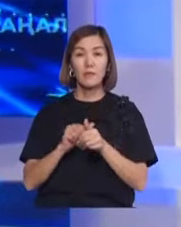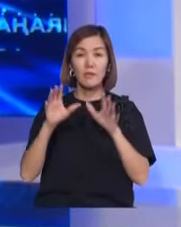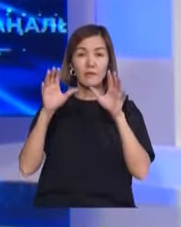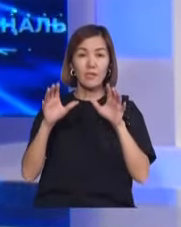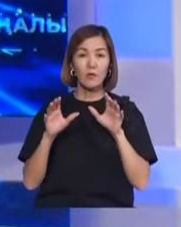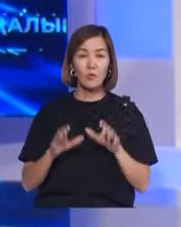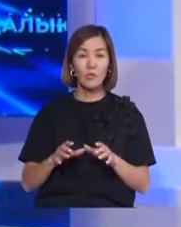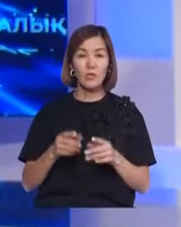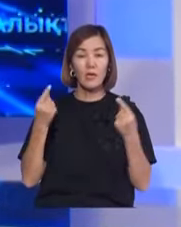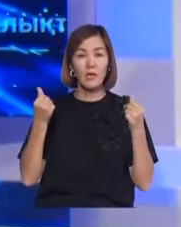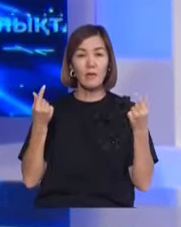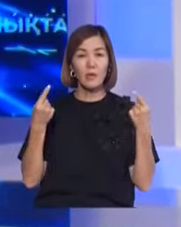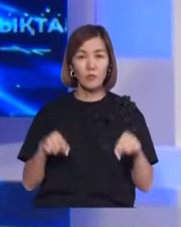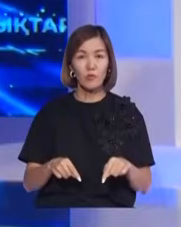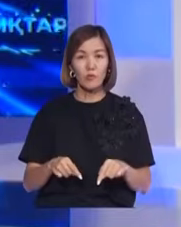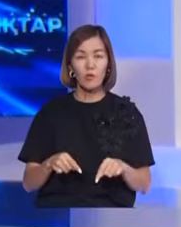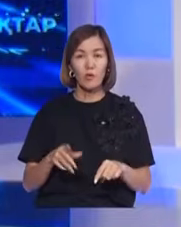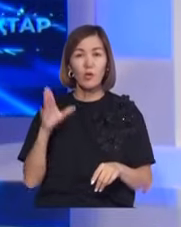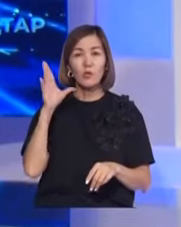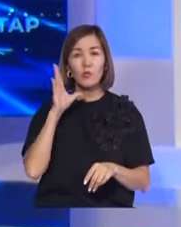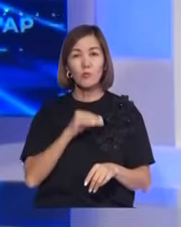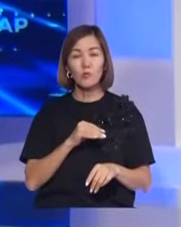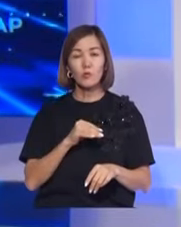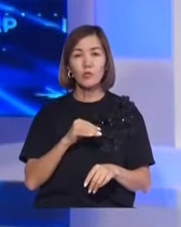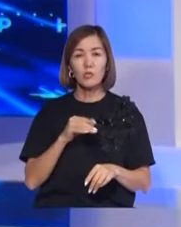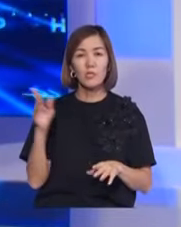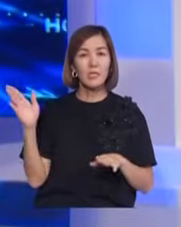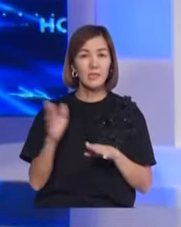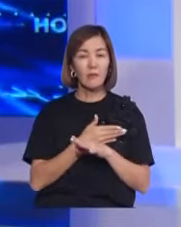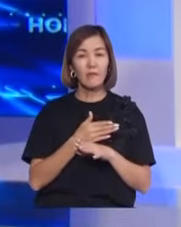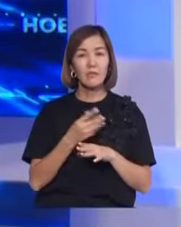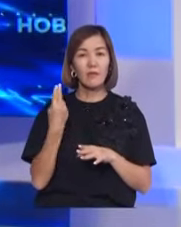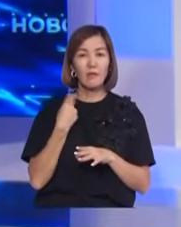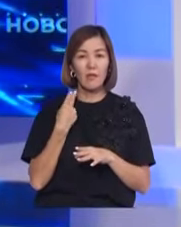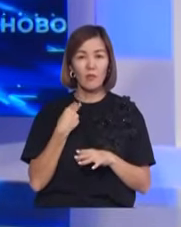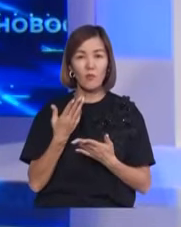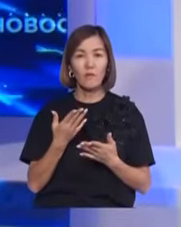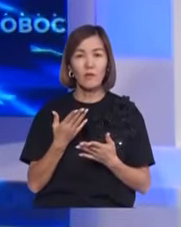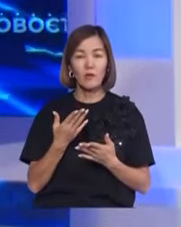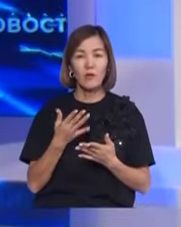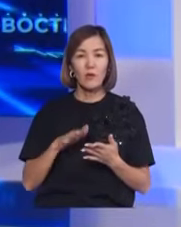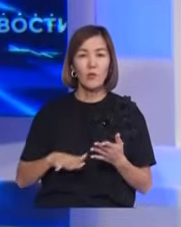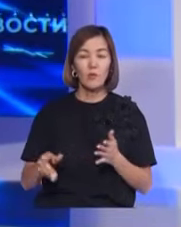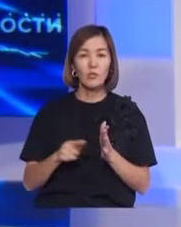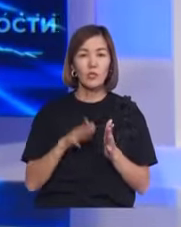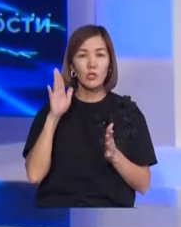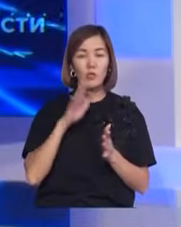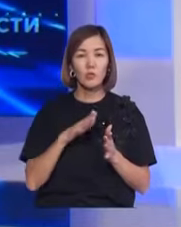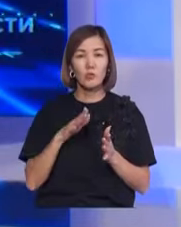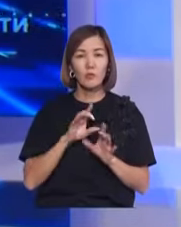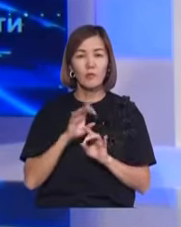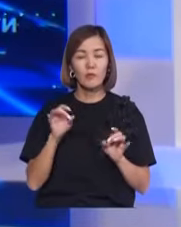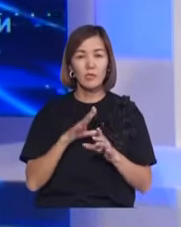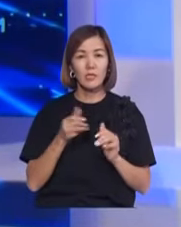Изменения в законе о банкротстве. Кто может избавиться от долгов? На региональной коммуникационной площадке области ЖТСУ были